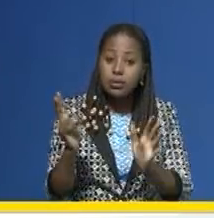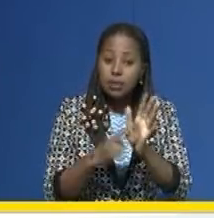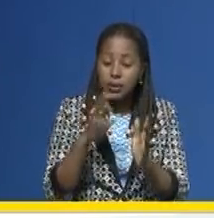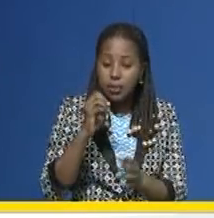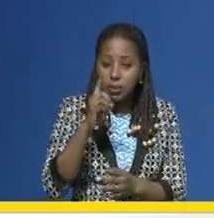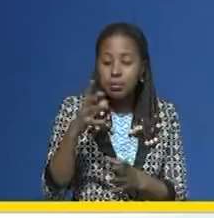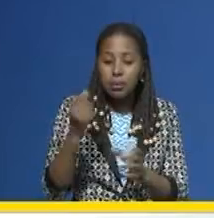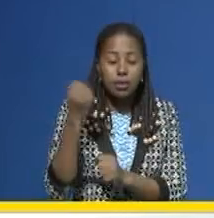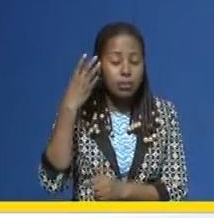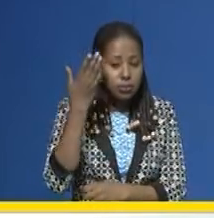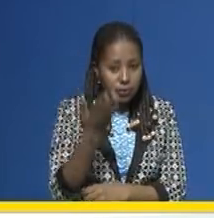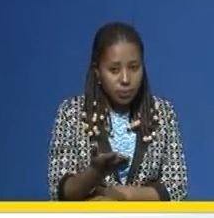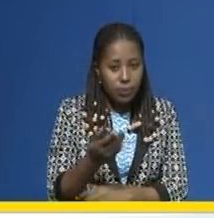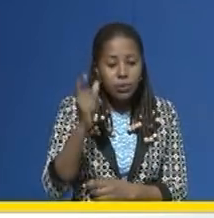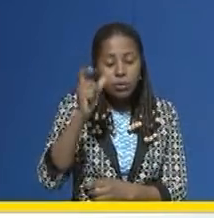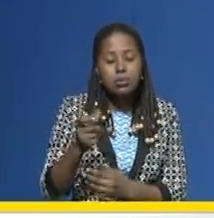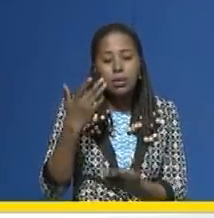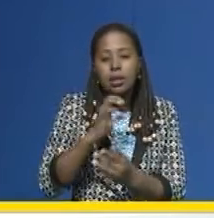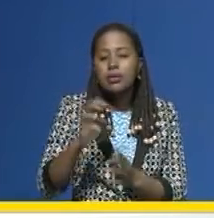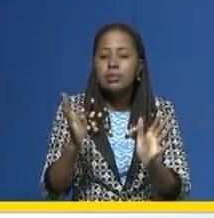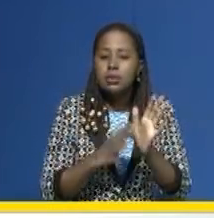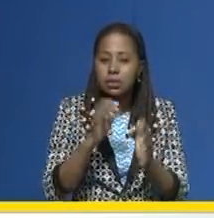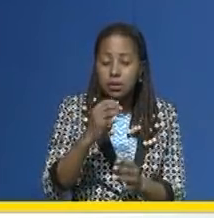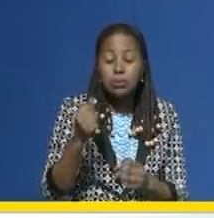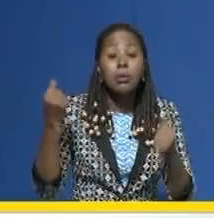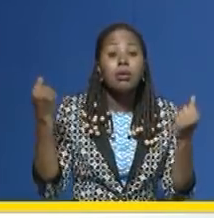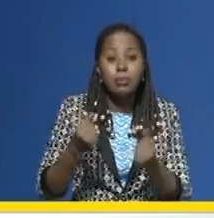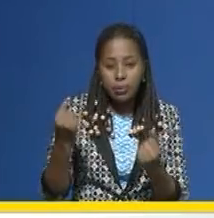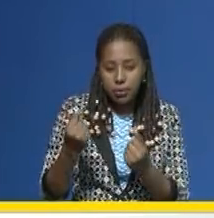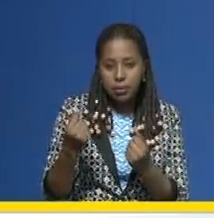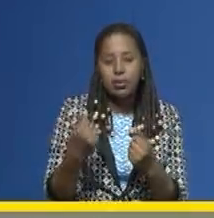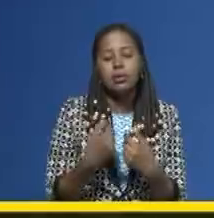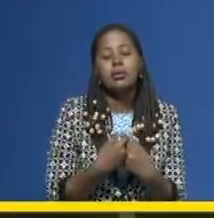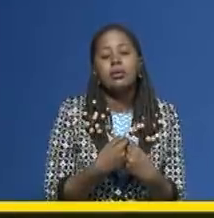200,000 wameshaambukizwa virusi hivyo, huku wengine takriban 90,000 wakipona.